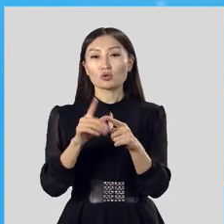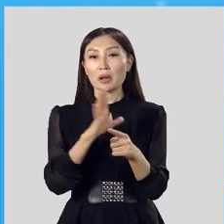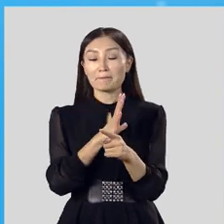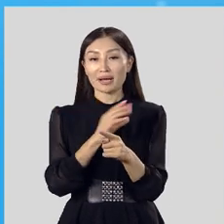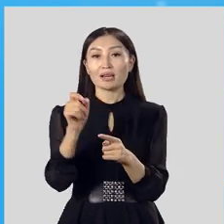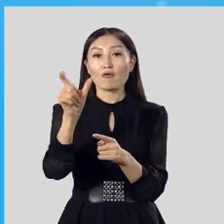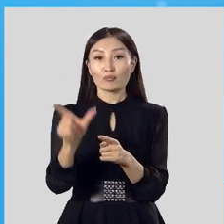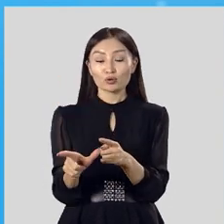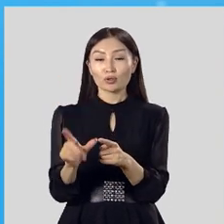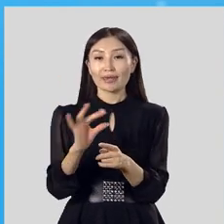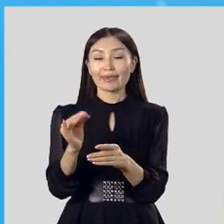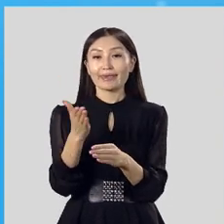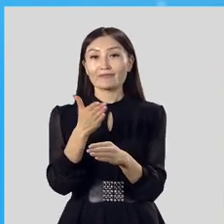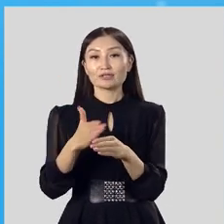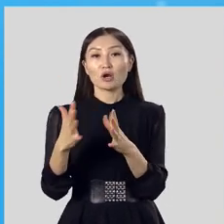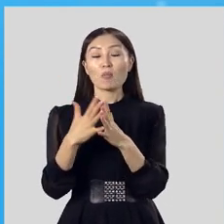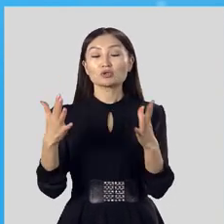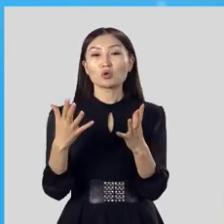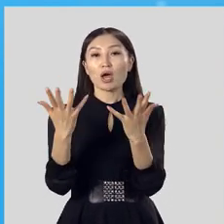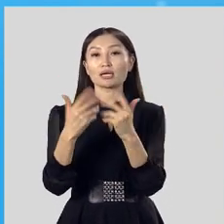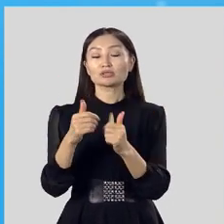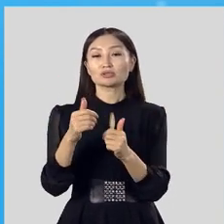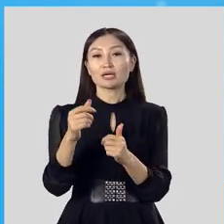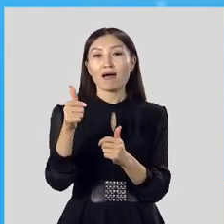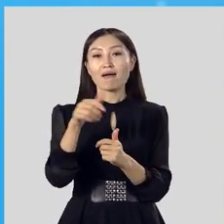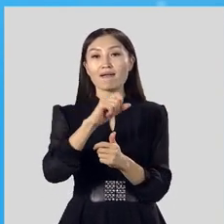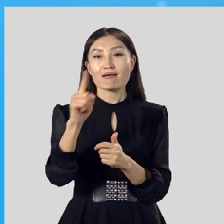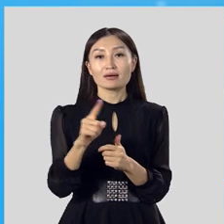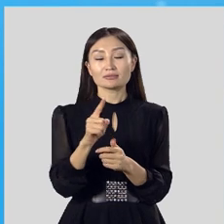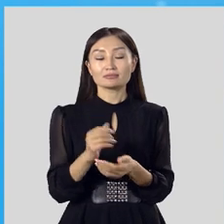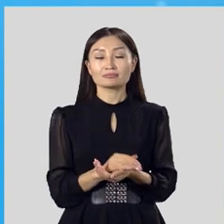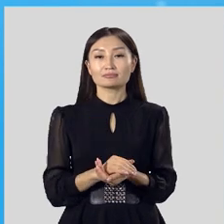бутылке, и выделили большое количество углекислого газа.